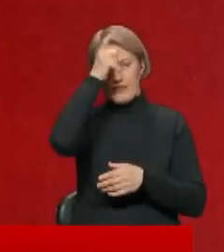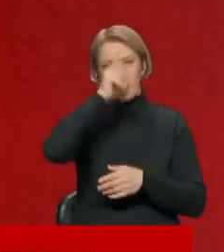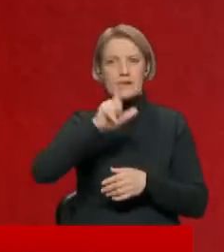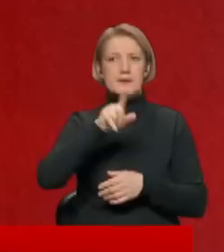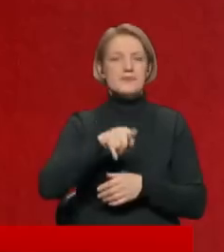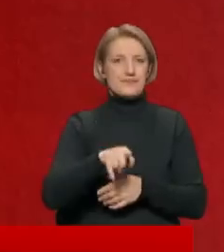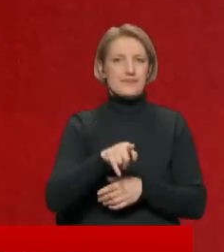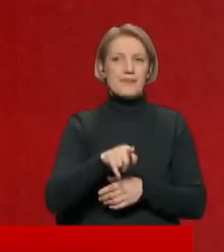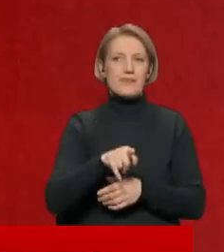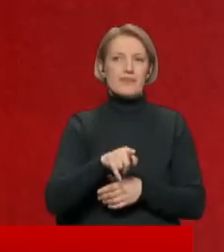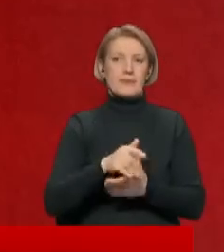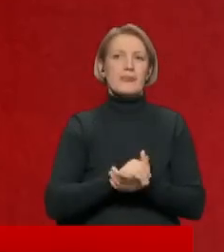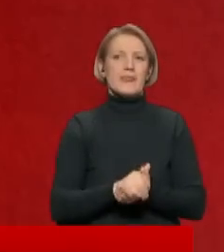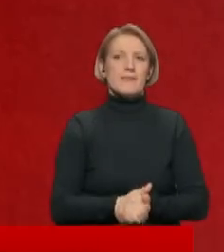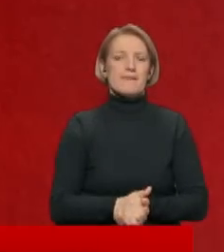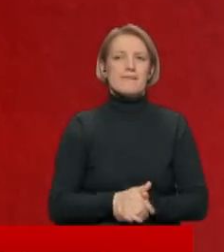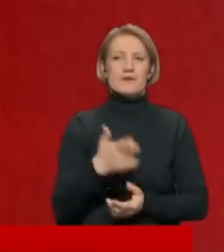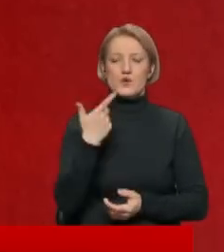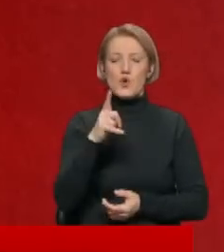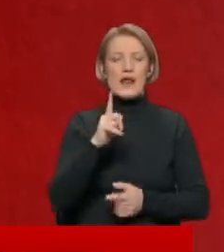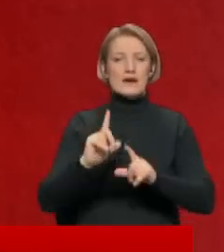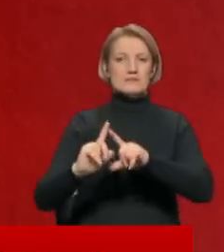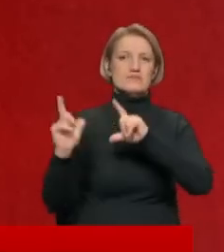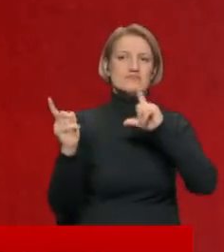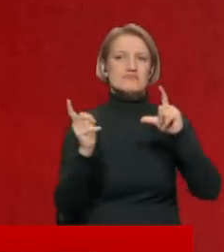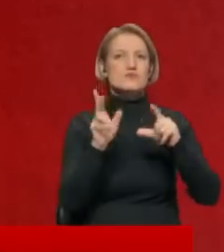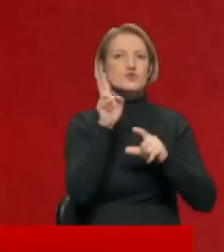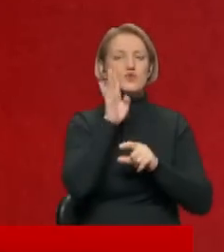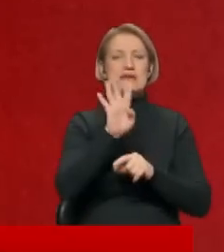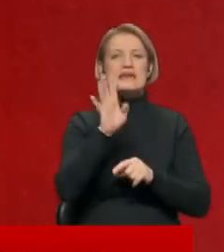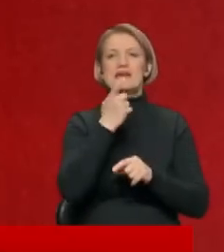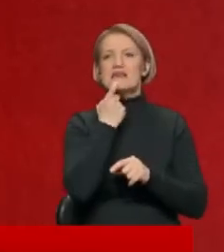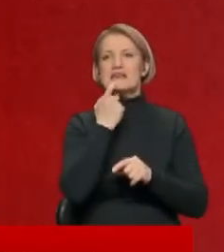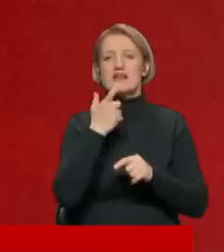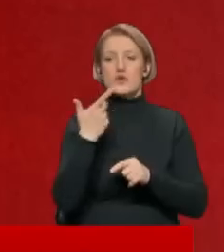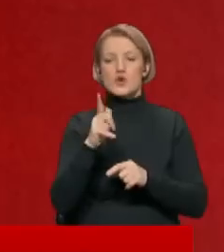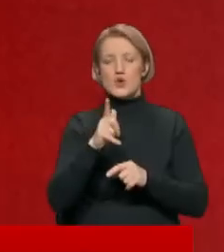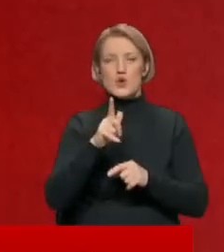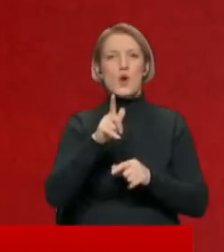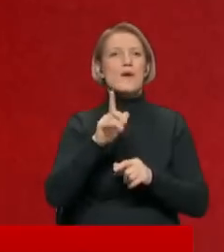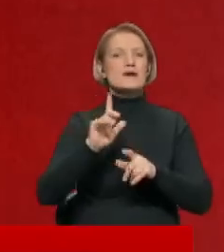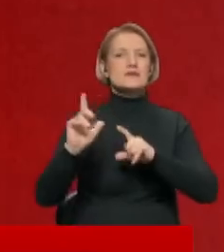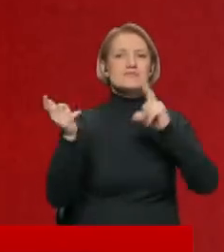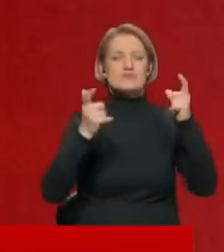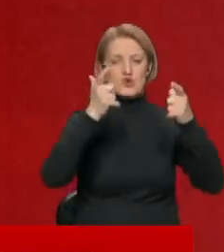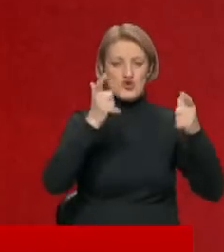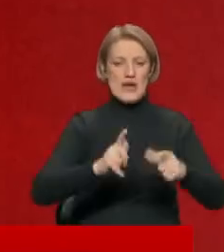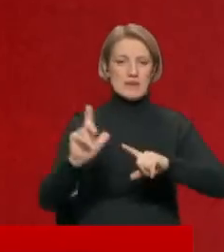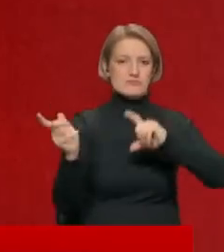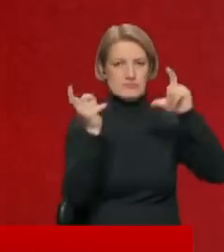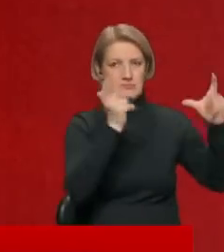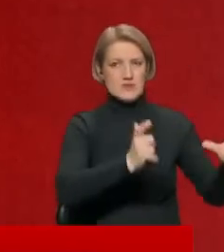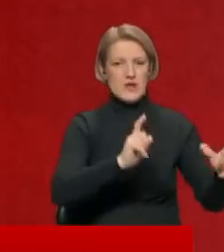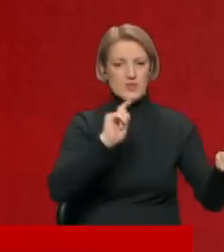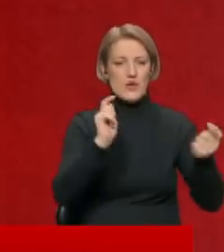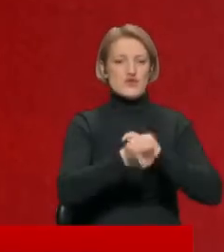metropoleşen köylerden kasabalardan son 40 yılda Köy kent dengesini bu derece değiştiği metropolde